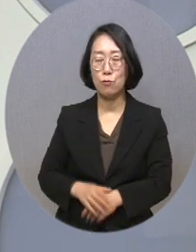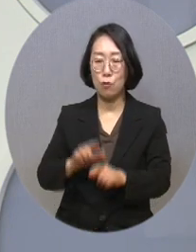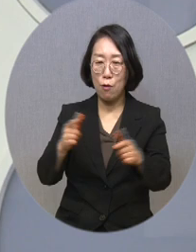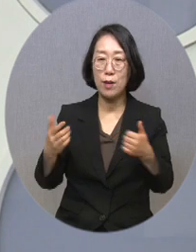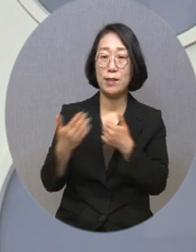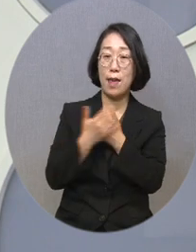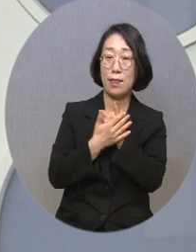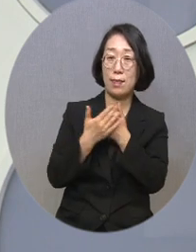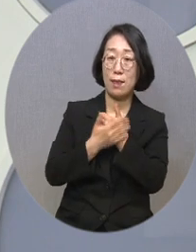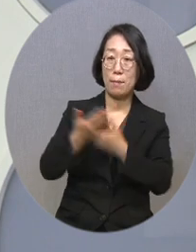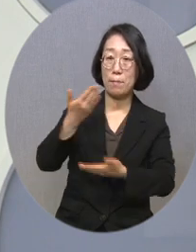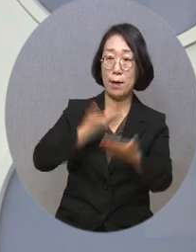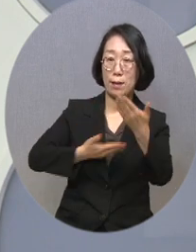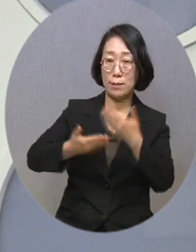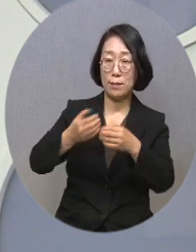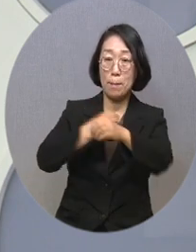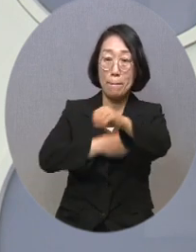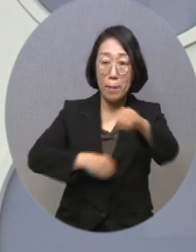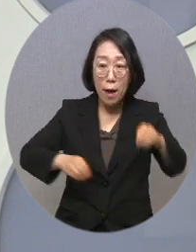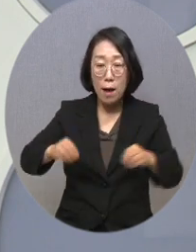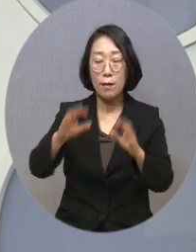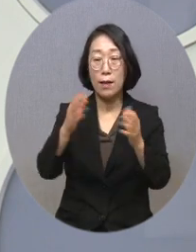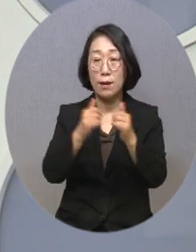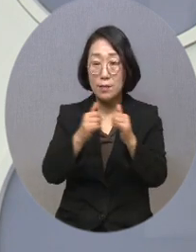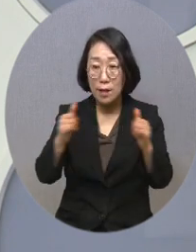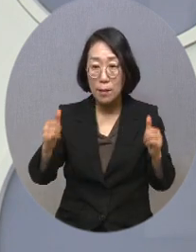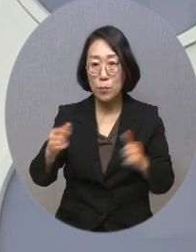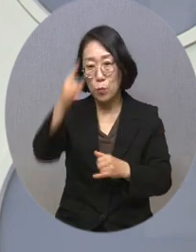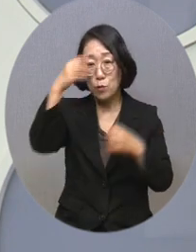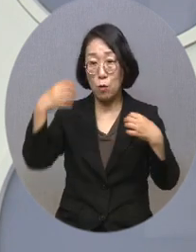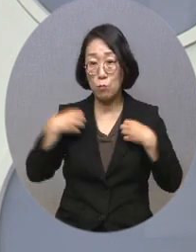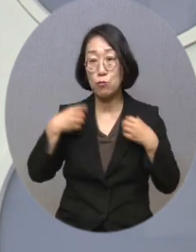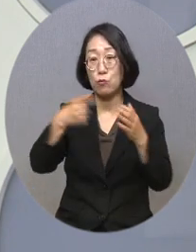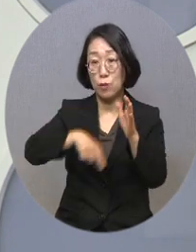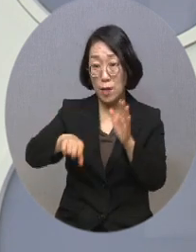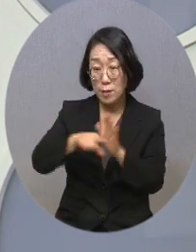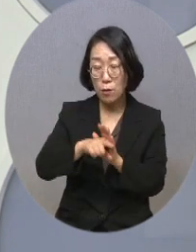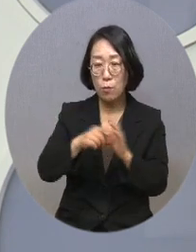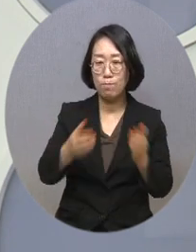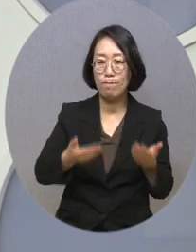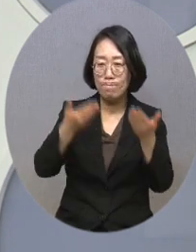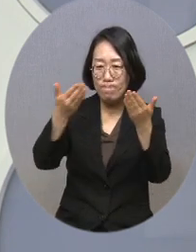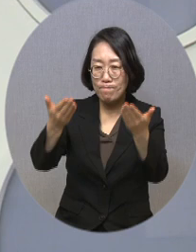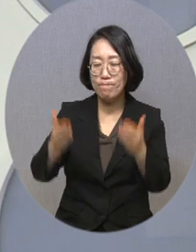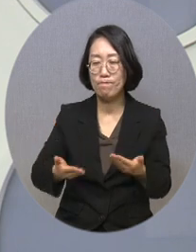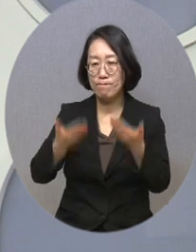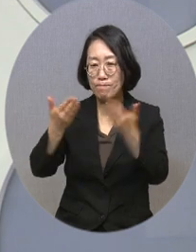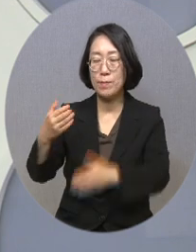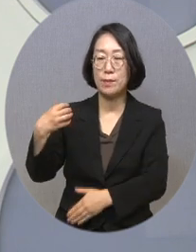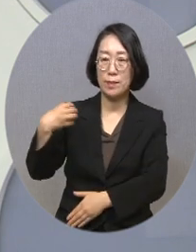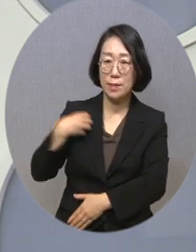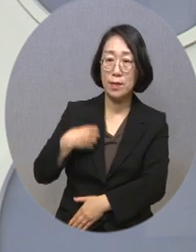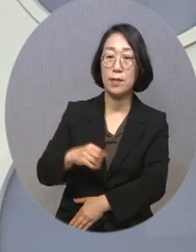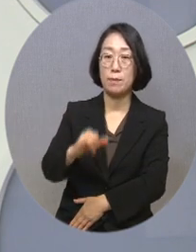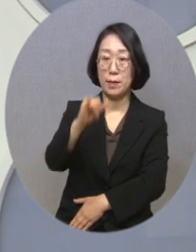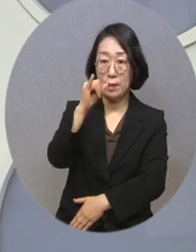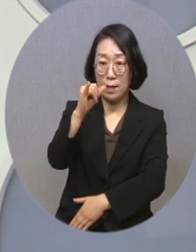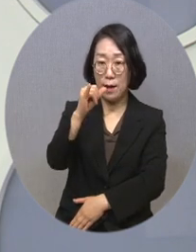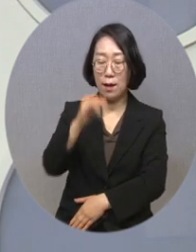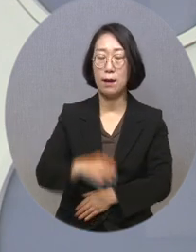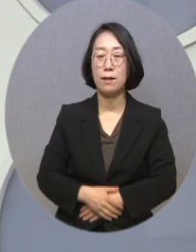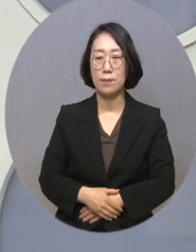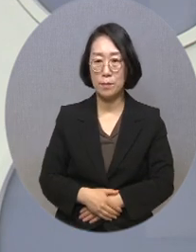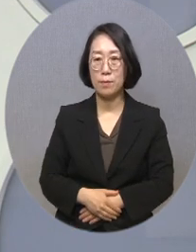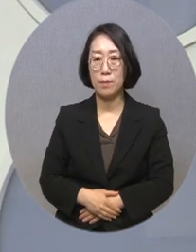그런 혜택을 국가와 국민들을 위해서 돌려주어야 하는 또 그런 사명감도 있다. 저는 이런 생각을